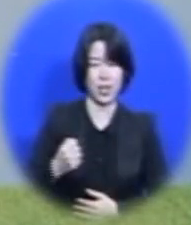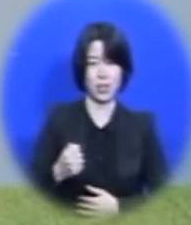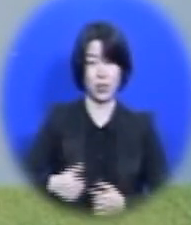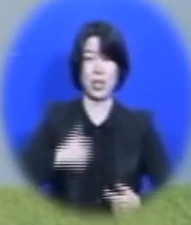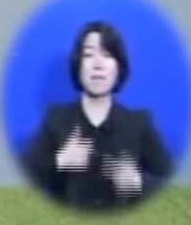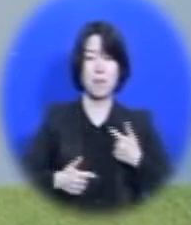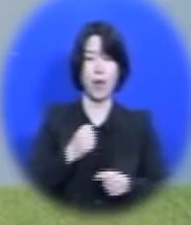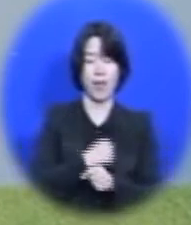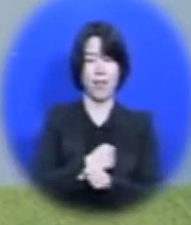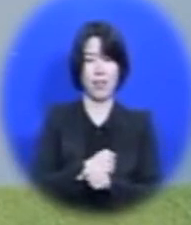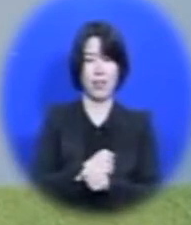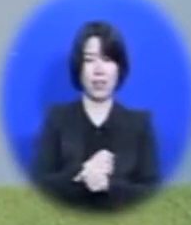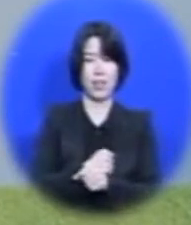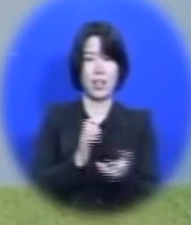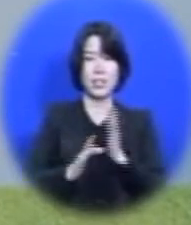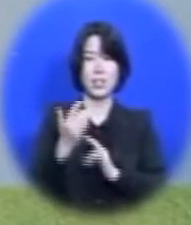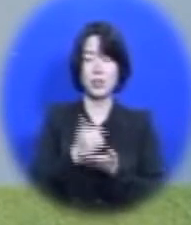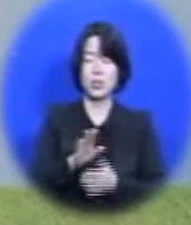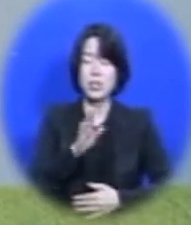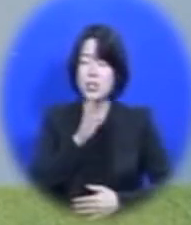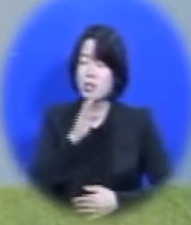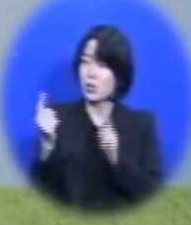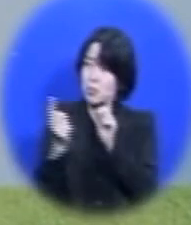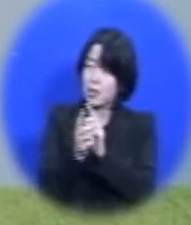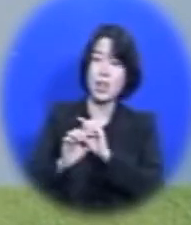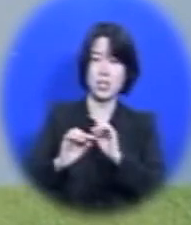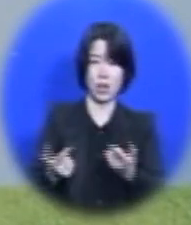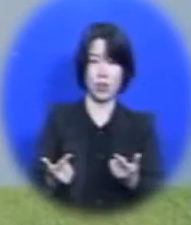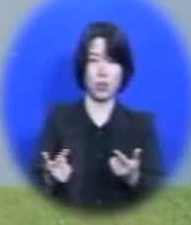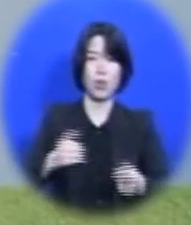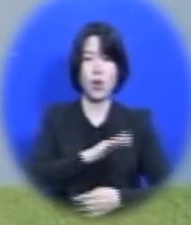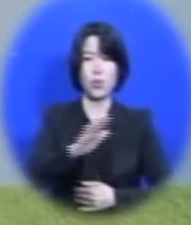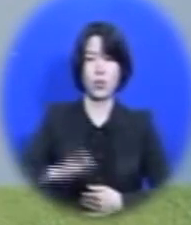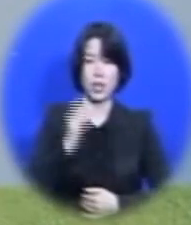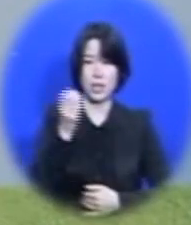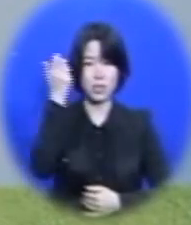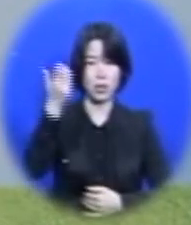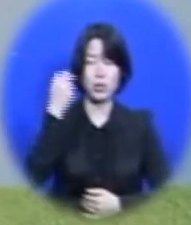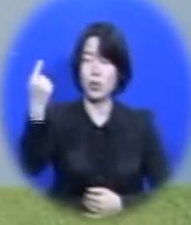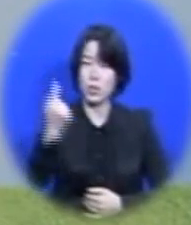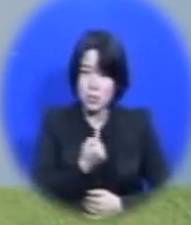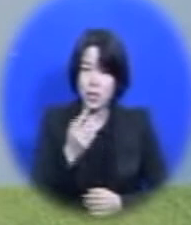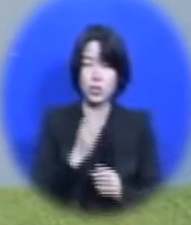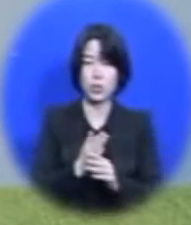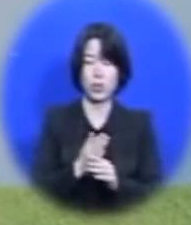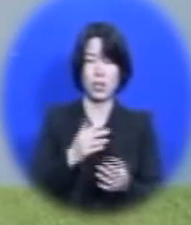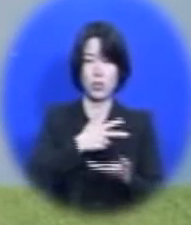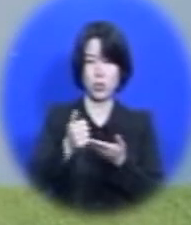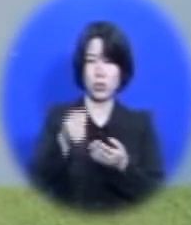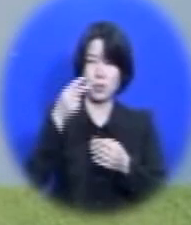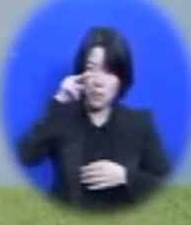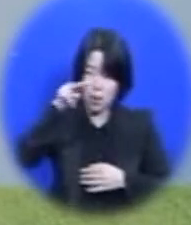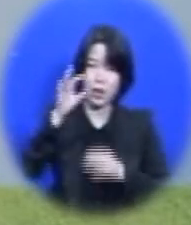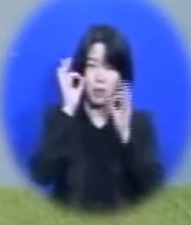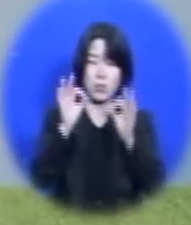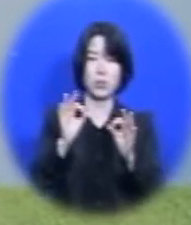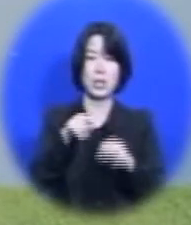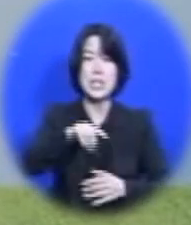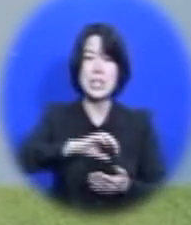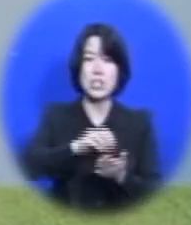기뻐합니다. 예수님을 실제로 만나지 않고 우리가 성령으로 임하신 가운데서 주님을 바라보고도 이